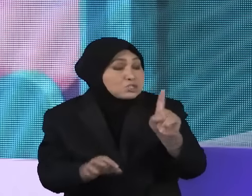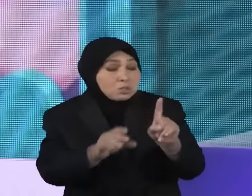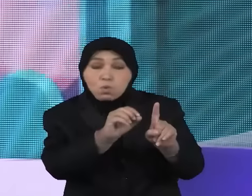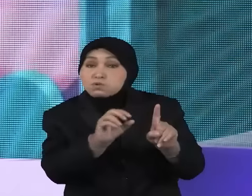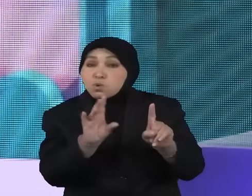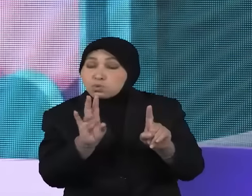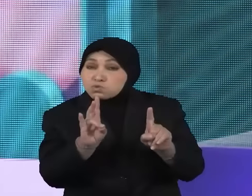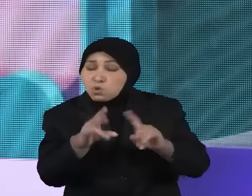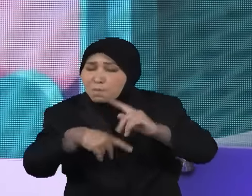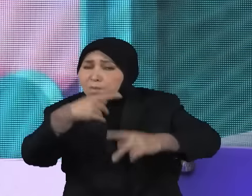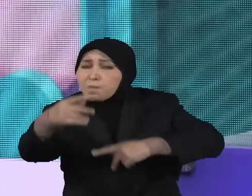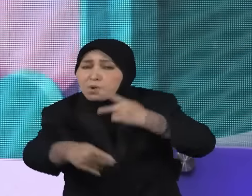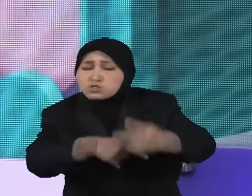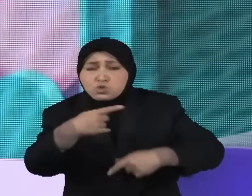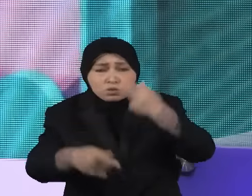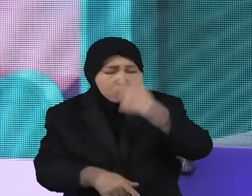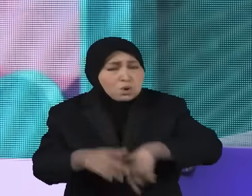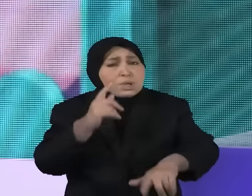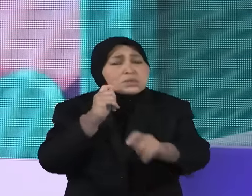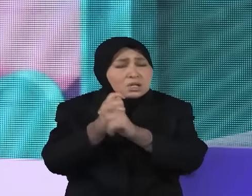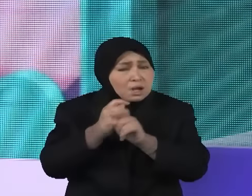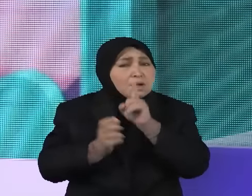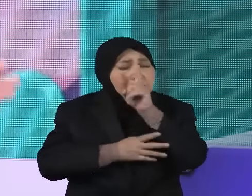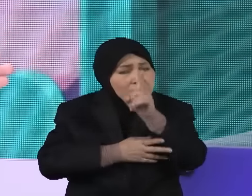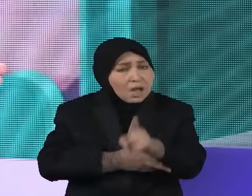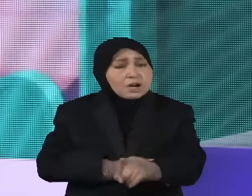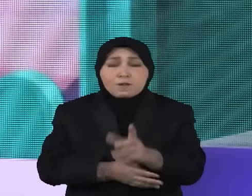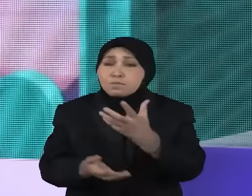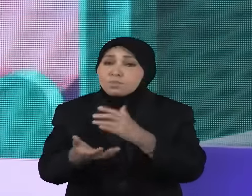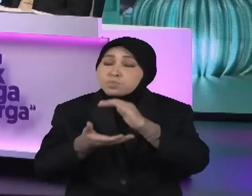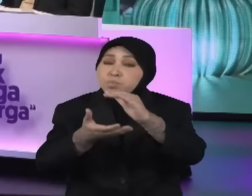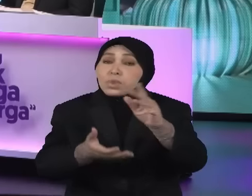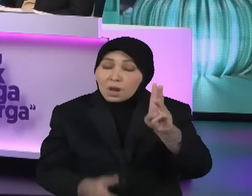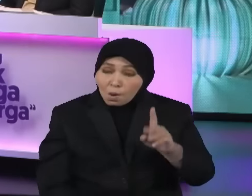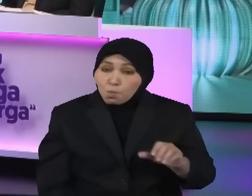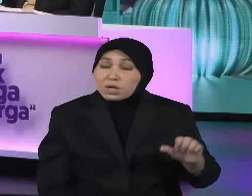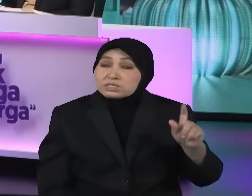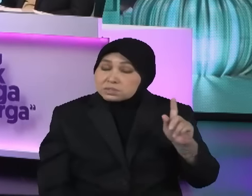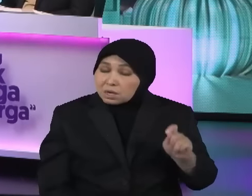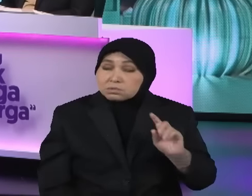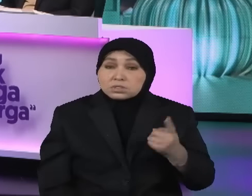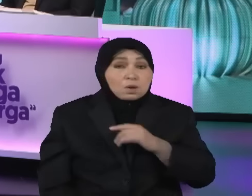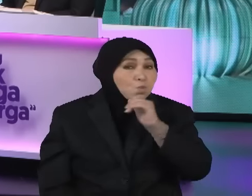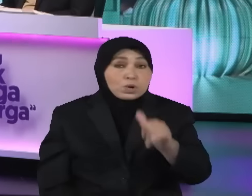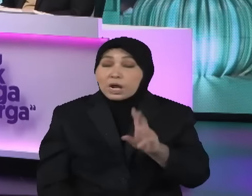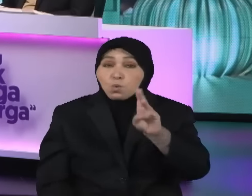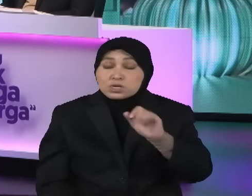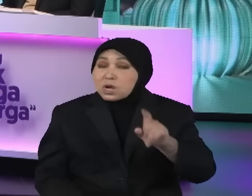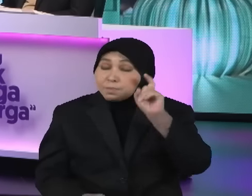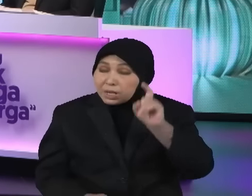ini, proses untuk menentukan kebenaran wasiat. Menentukan kebenaran wasiat ni, Ustaz, ya, bukannya wasiat